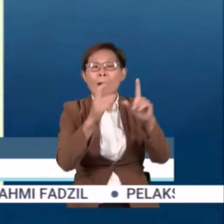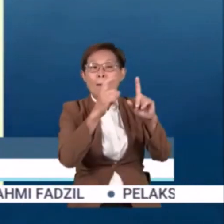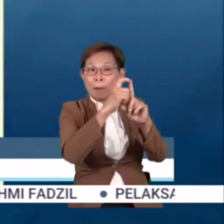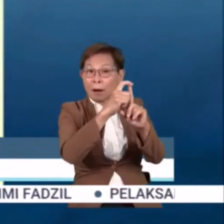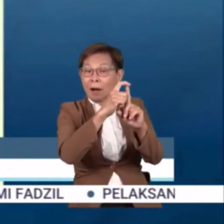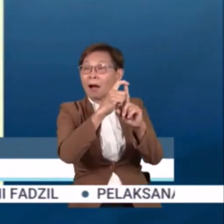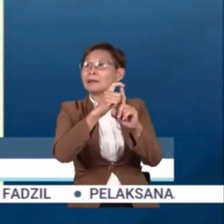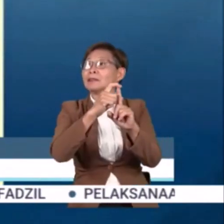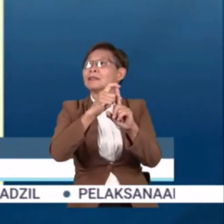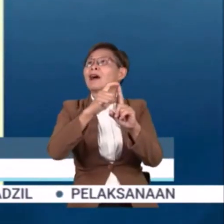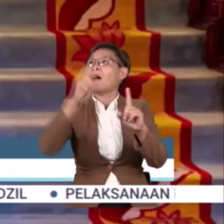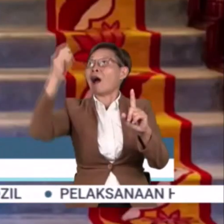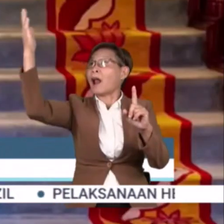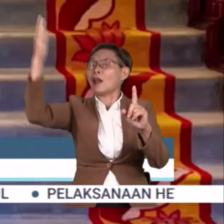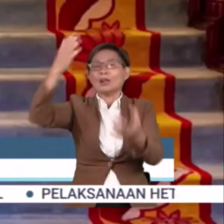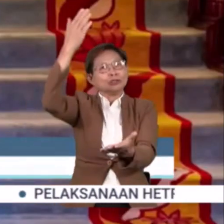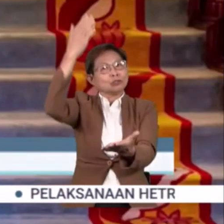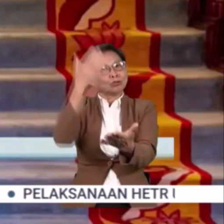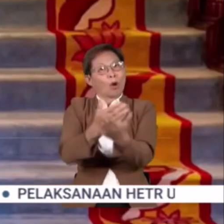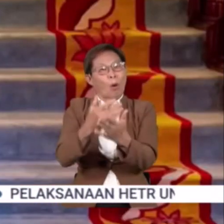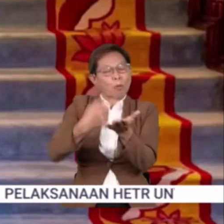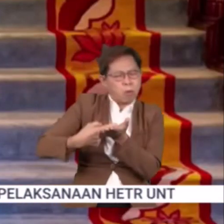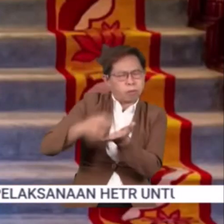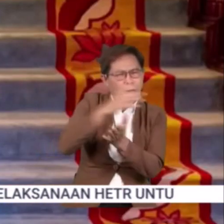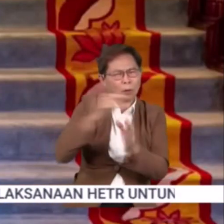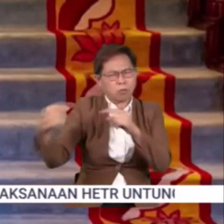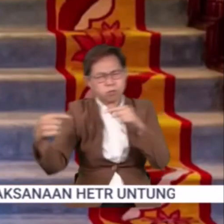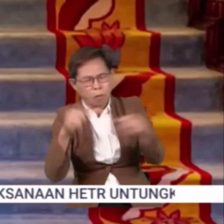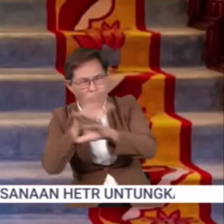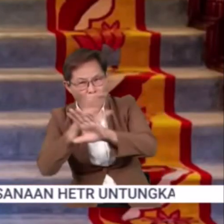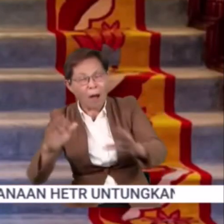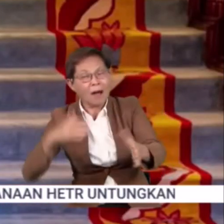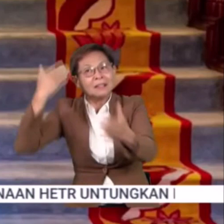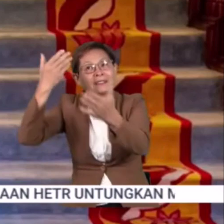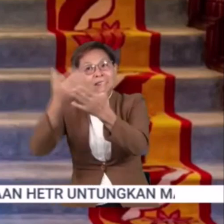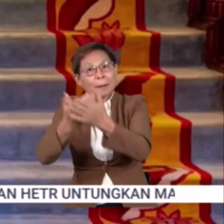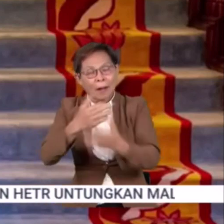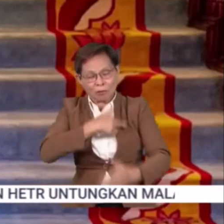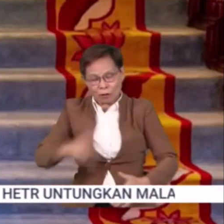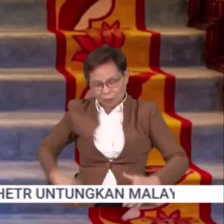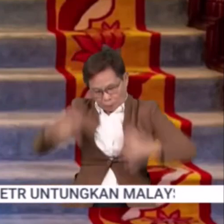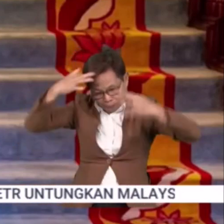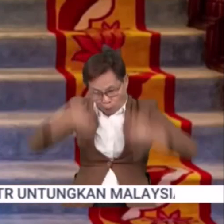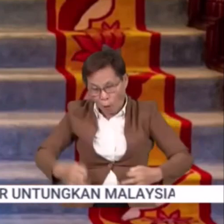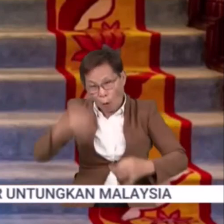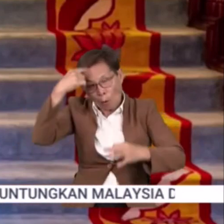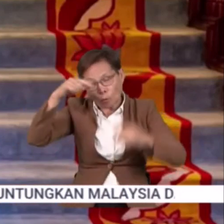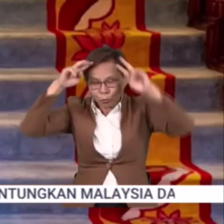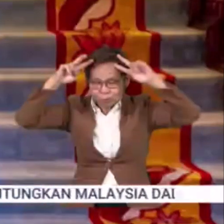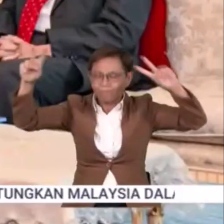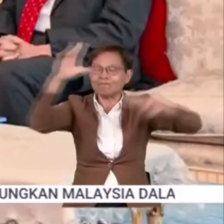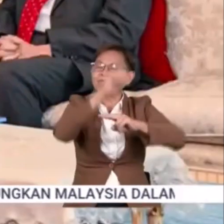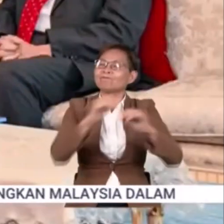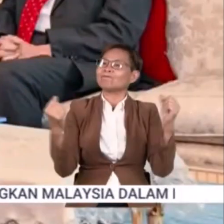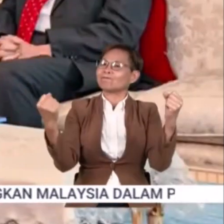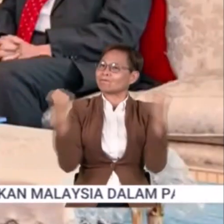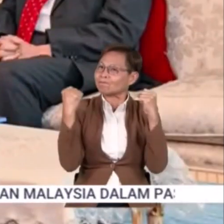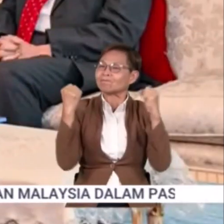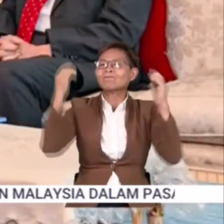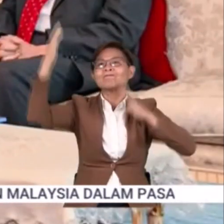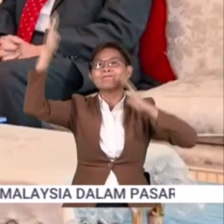henti dibahas dan di politikkan sehingga majelis raja-raja membuat ketetapan utama demi kehar Moni anak dan kestabilan